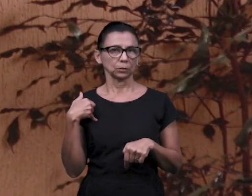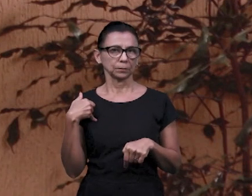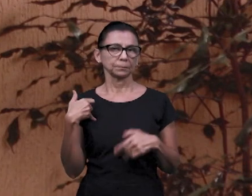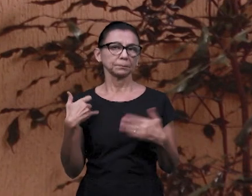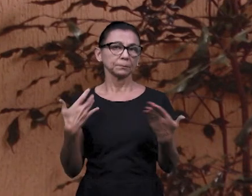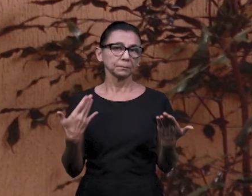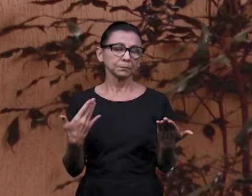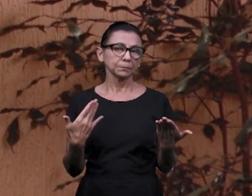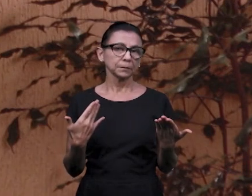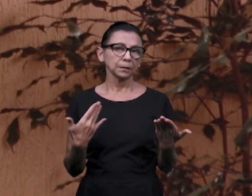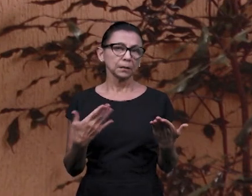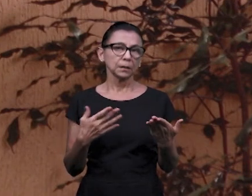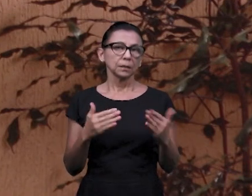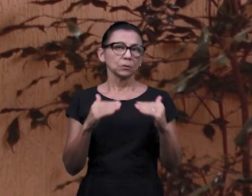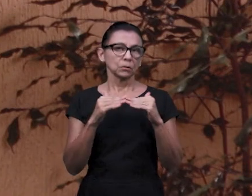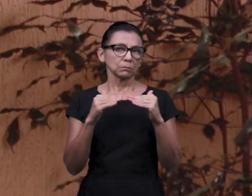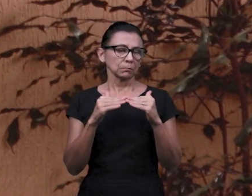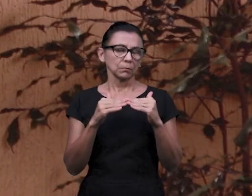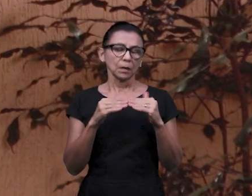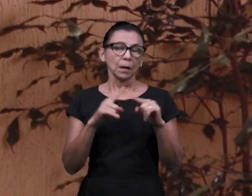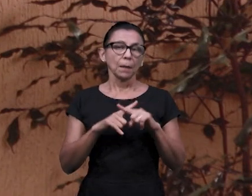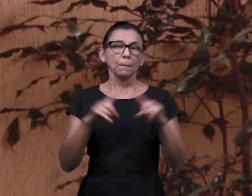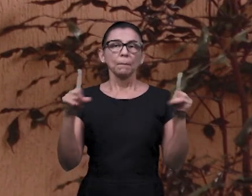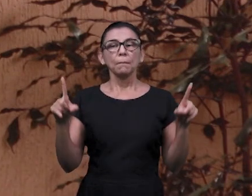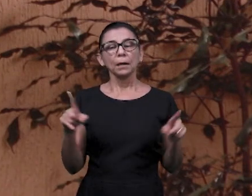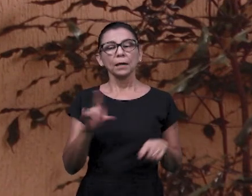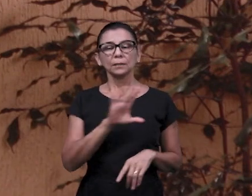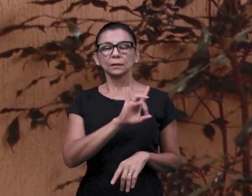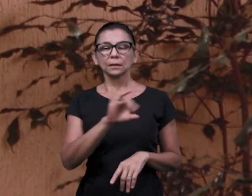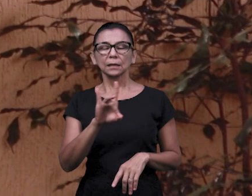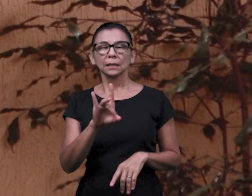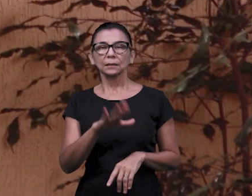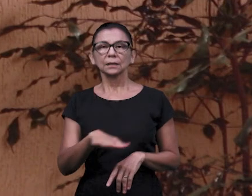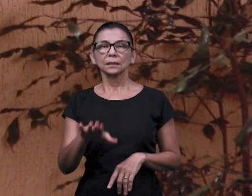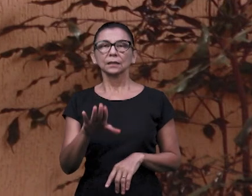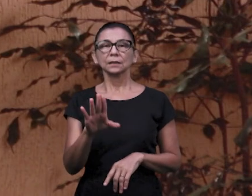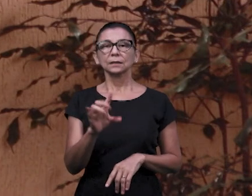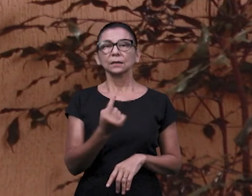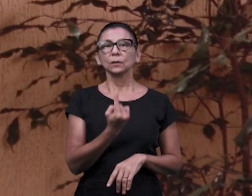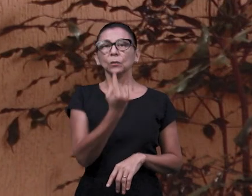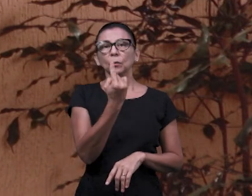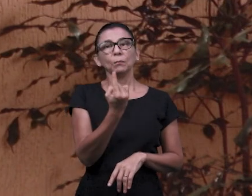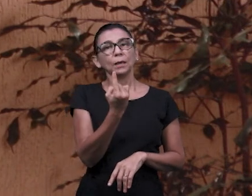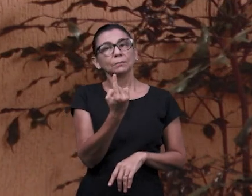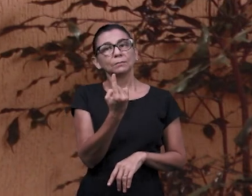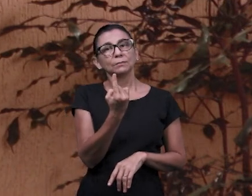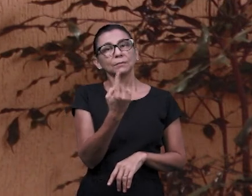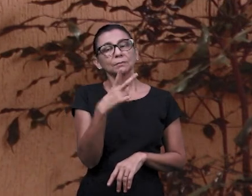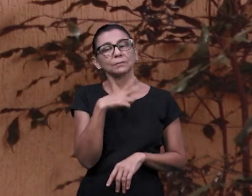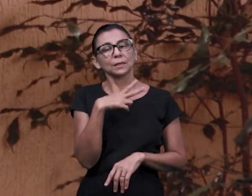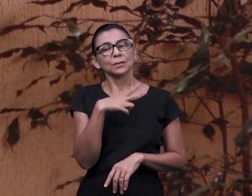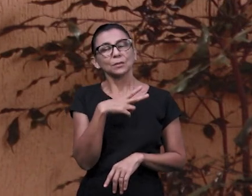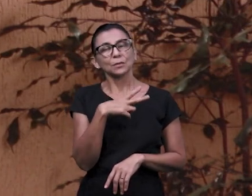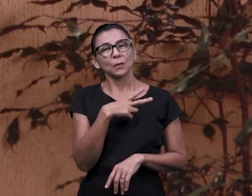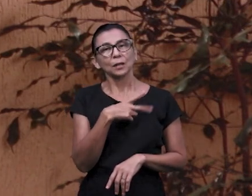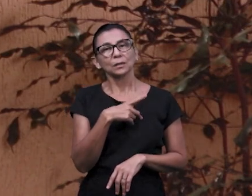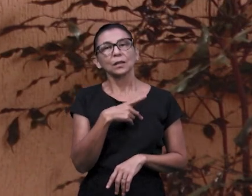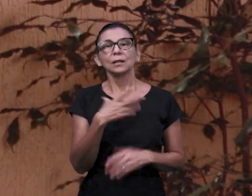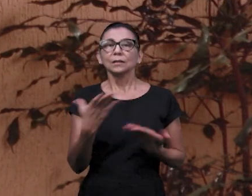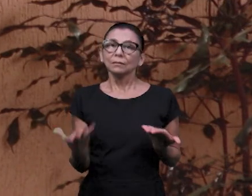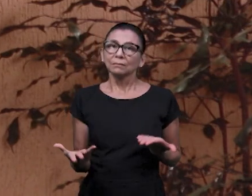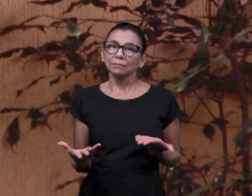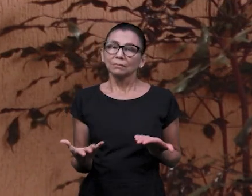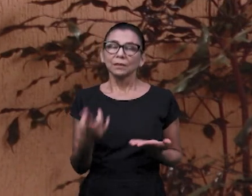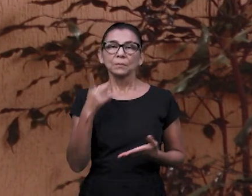Mais chaque enfant est unique. Elle a besoin d'un abordage spécifique. Donc, cela n'est pas une loi